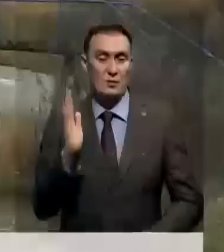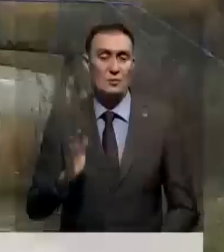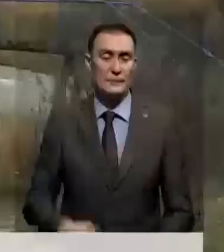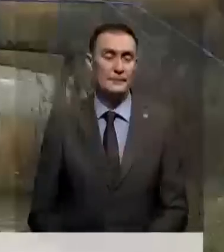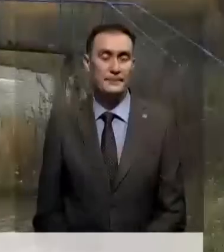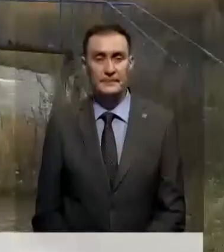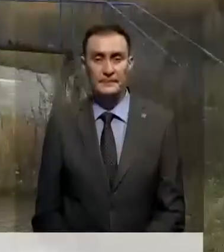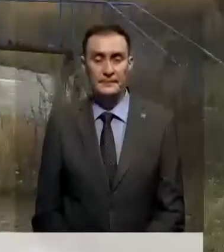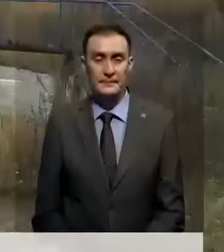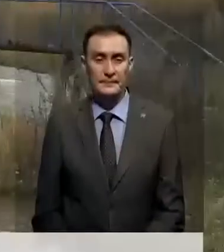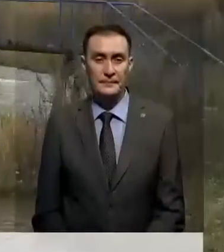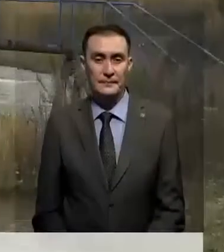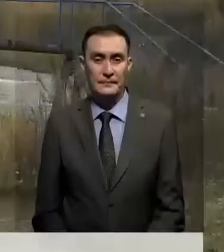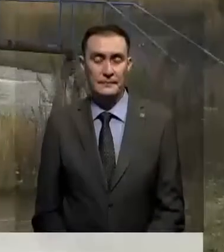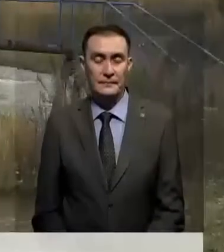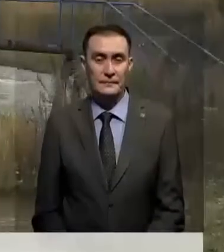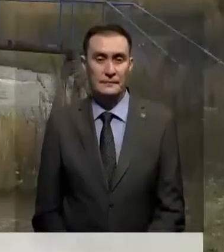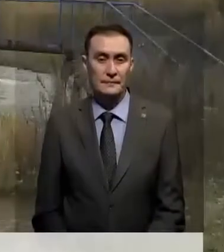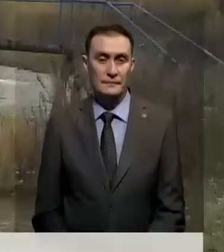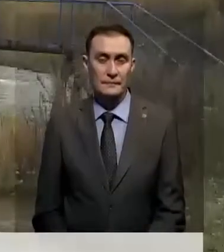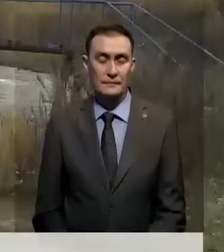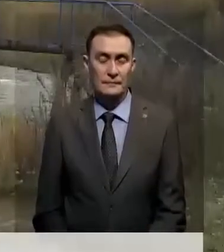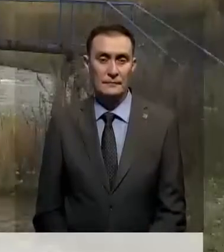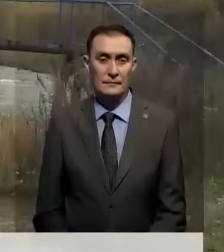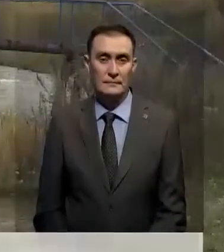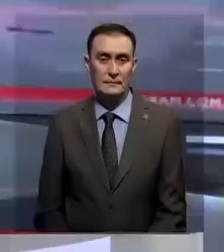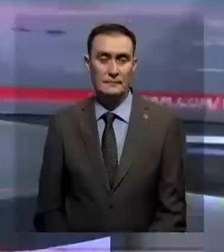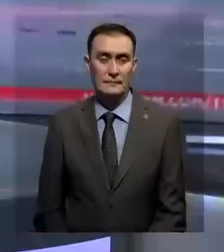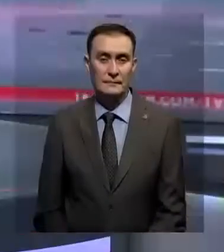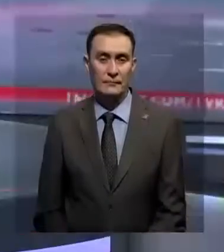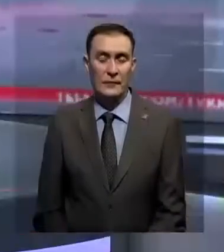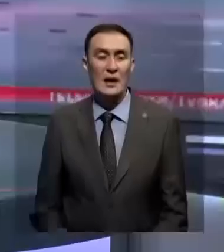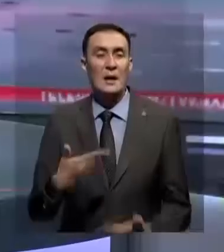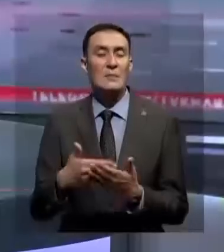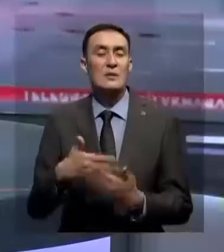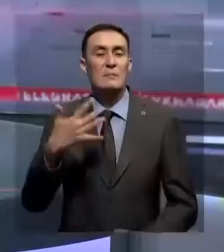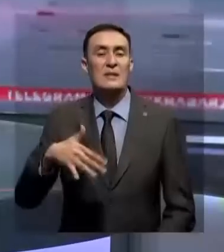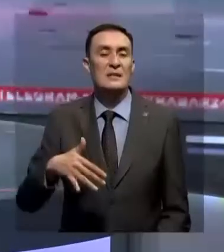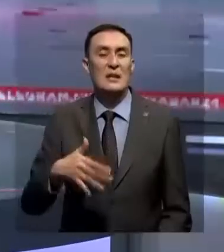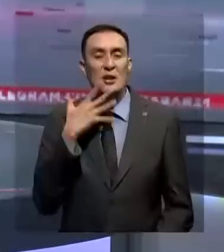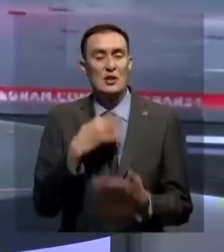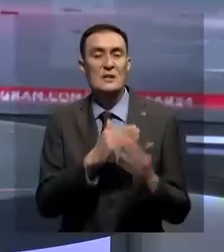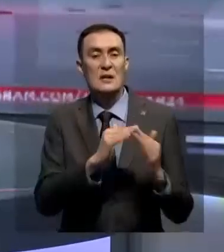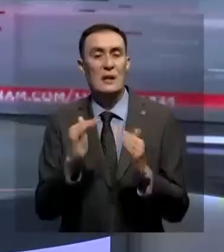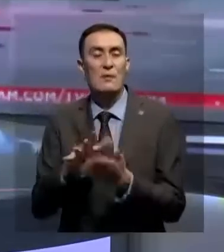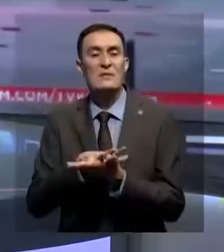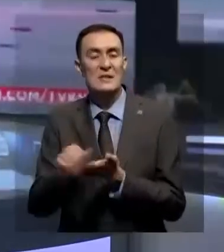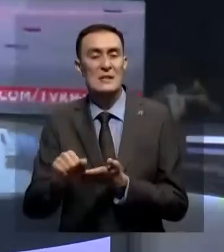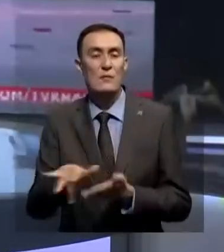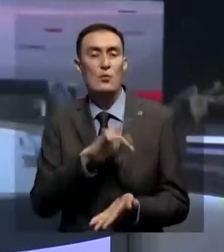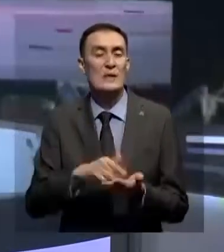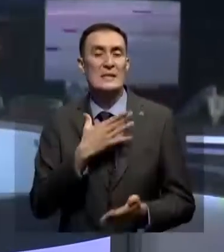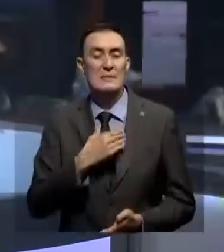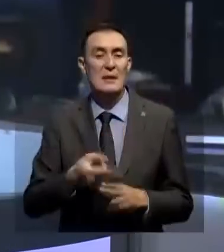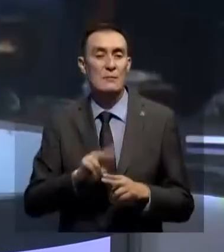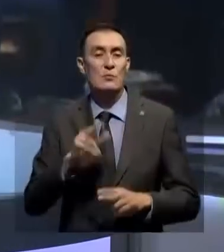Дмитрий Пыхтин, Восточно-Казахстанская область, Хабар, 24. Почти 50 частных домов снесли в Семее. На